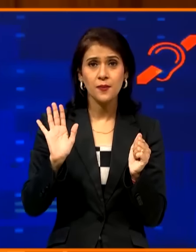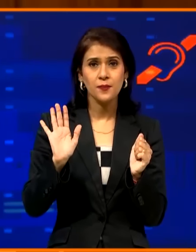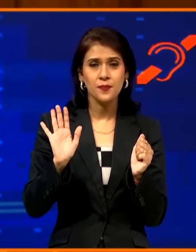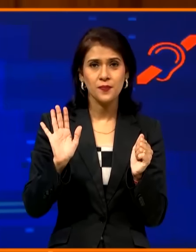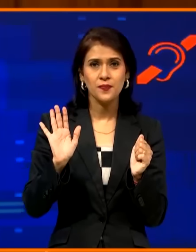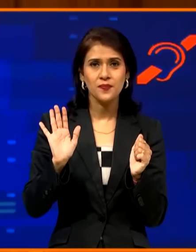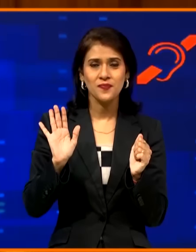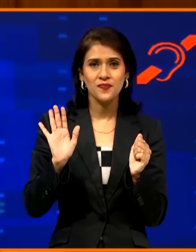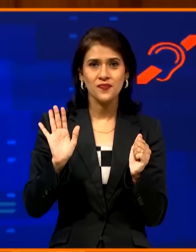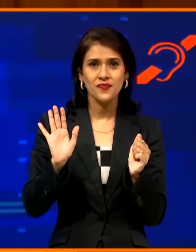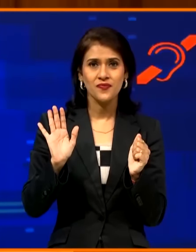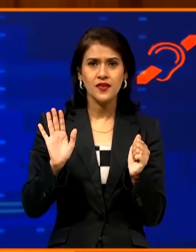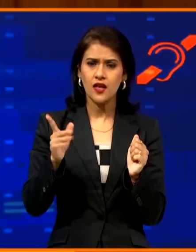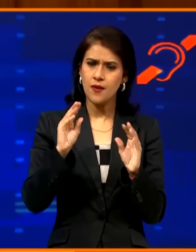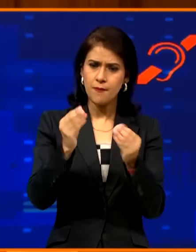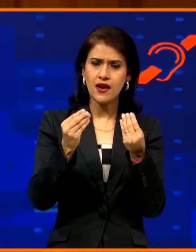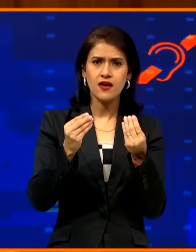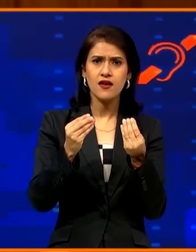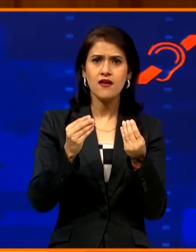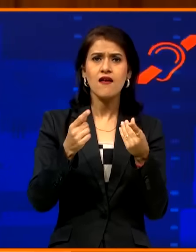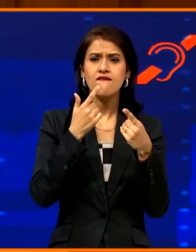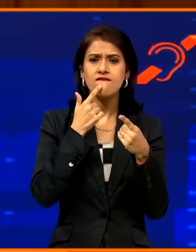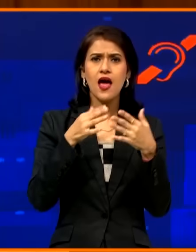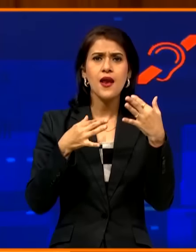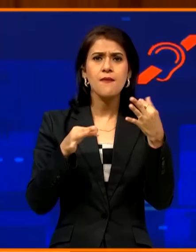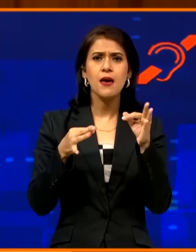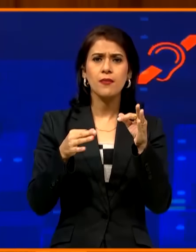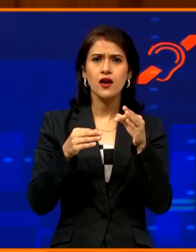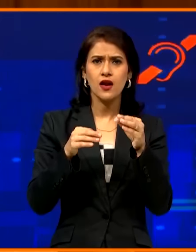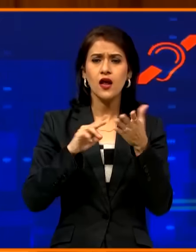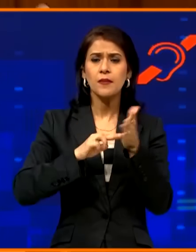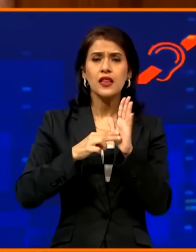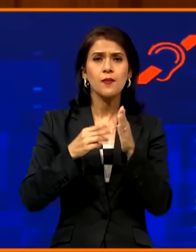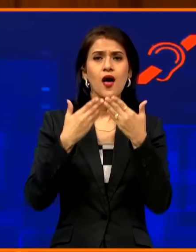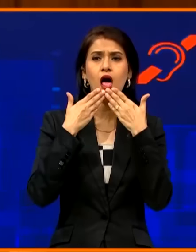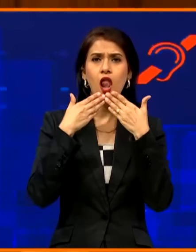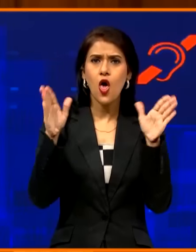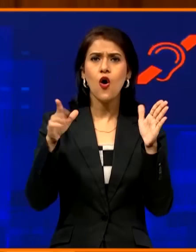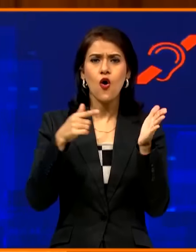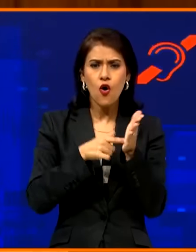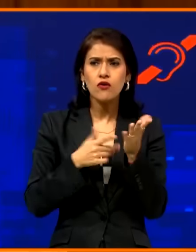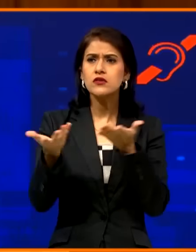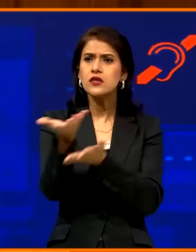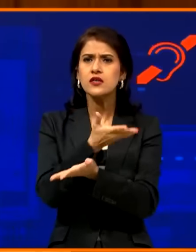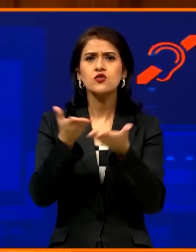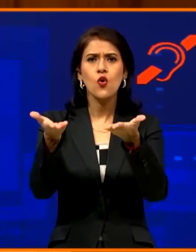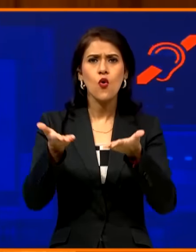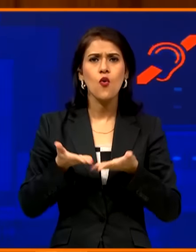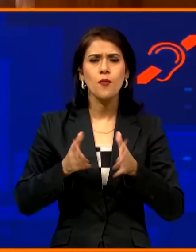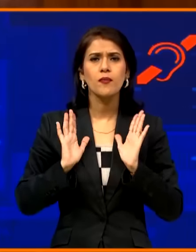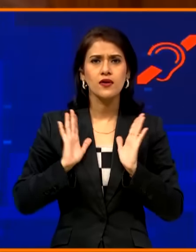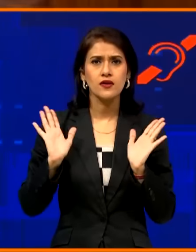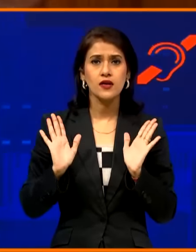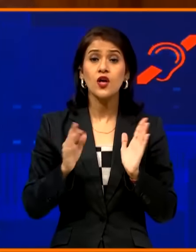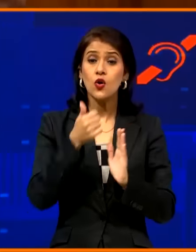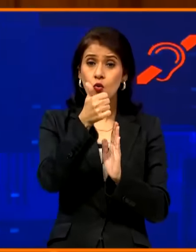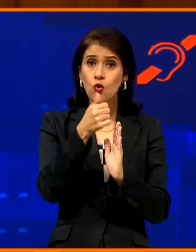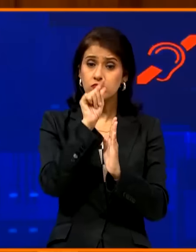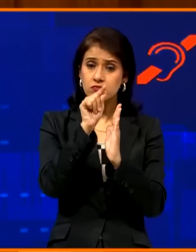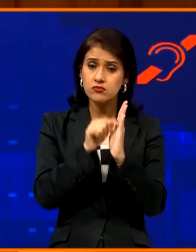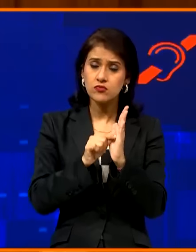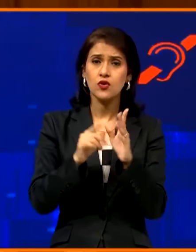एक वाइट पेपर आना चाहिए डिस्कशन होना चाहिए अच्छी बात है कि अच्छी चीजें लागू हो लेकिन